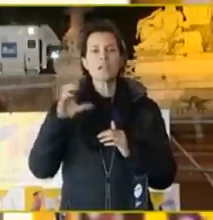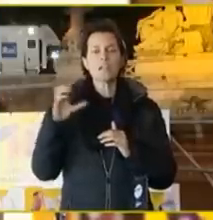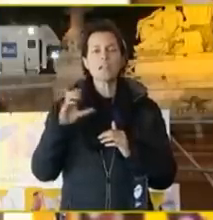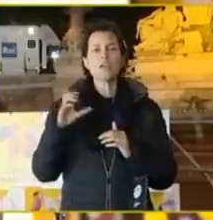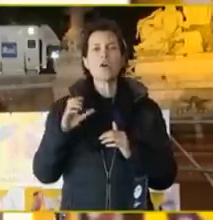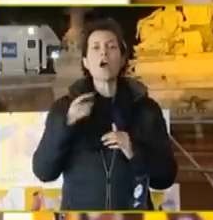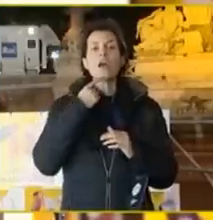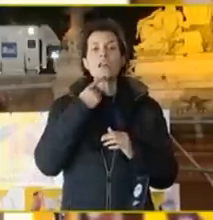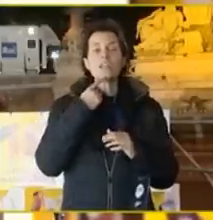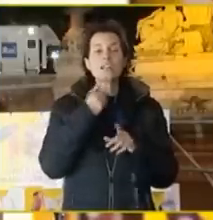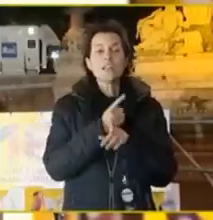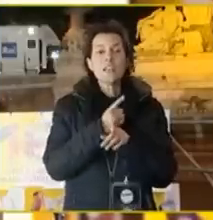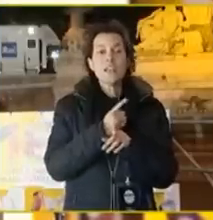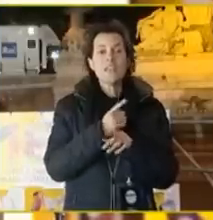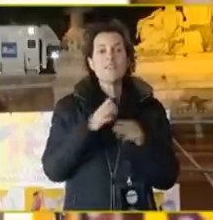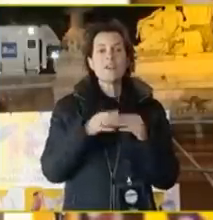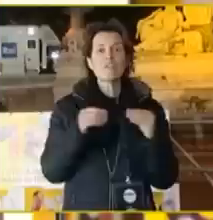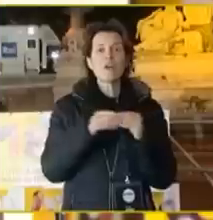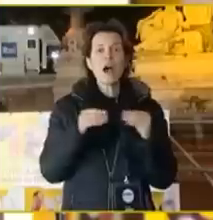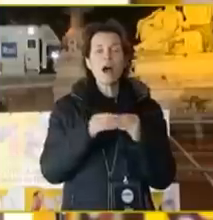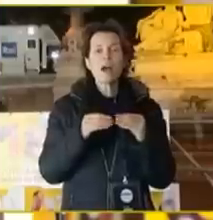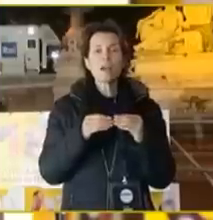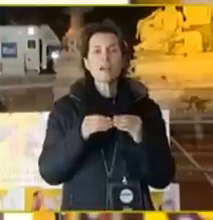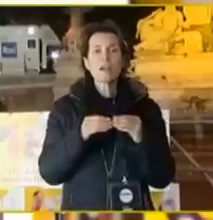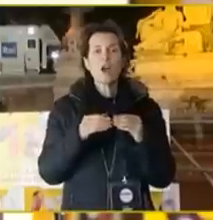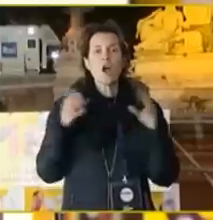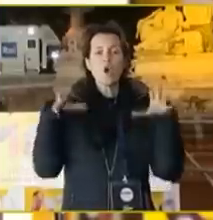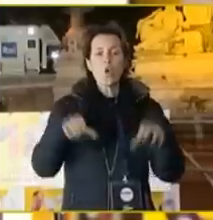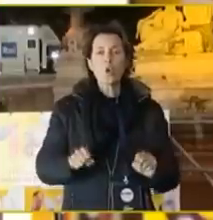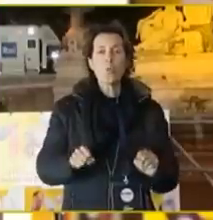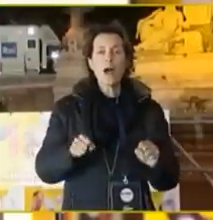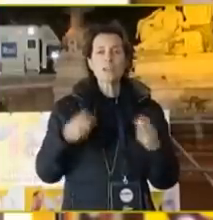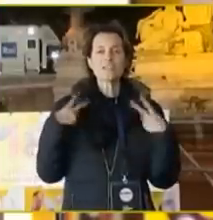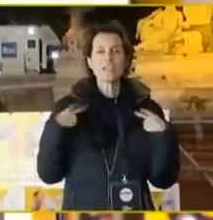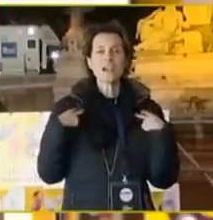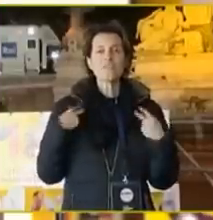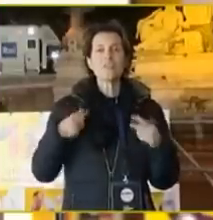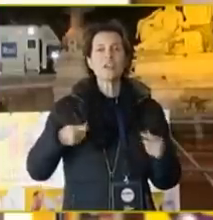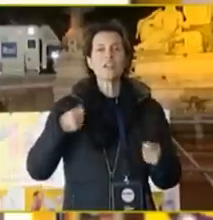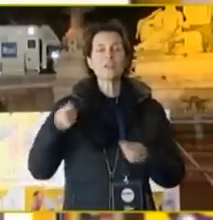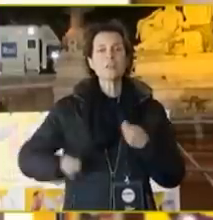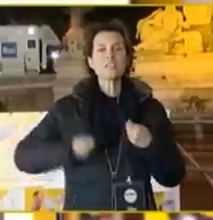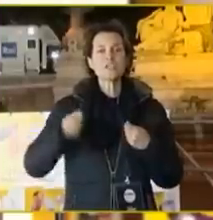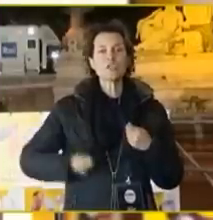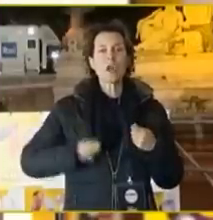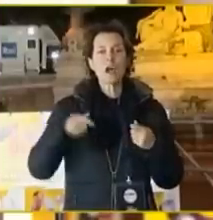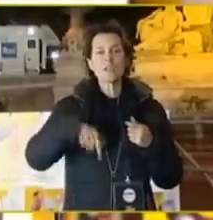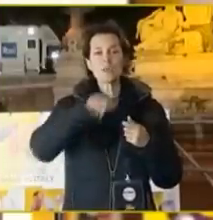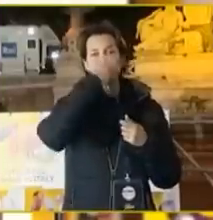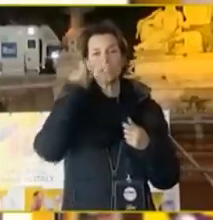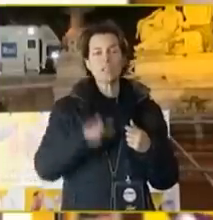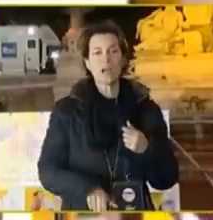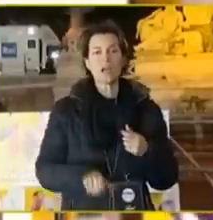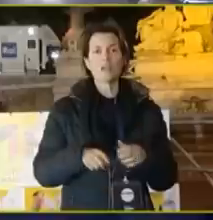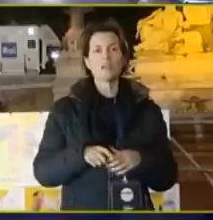conti, lui si dovrà preoccupare della vita e della qualità della vita dei pensionati in Italia, quello che non si sono mai